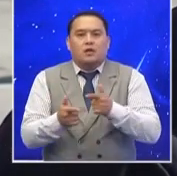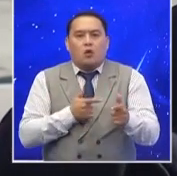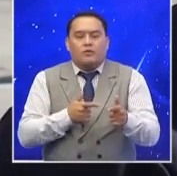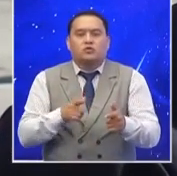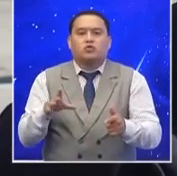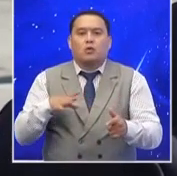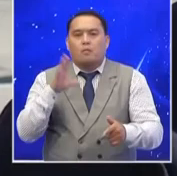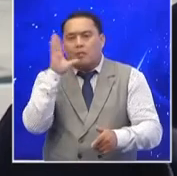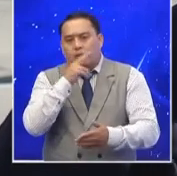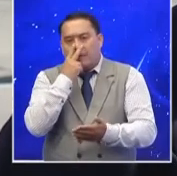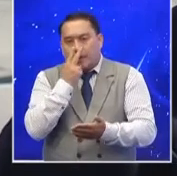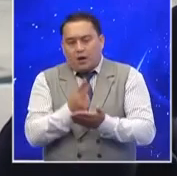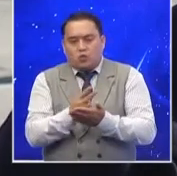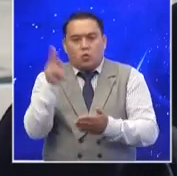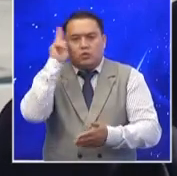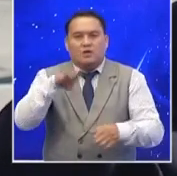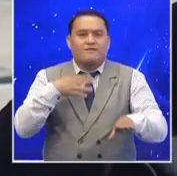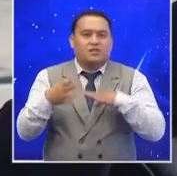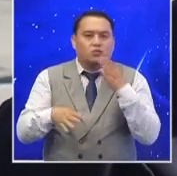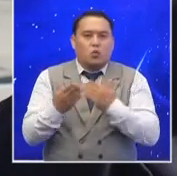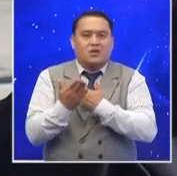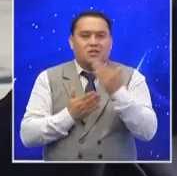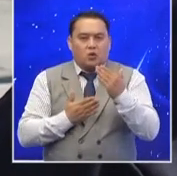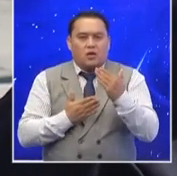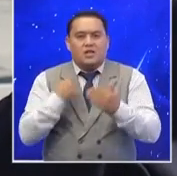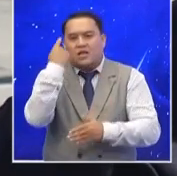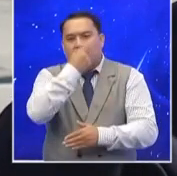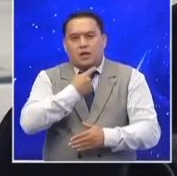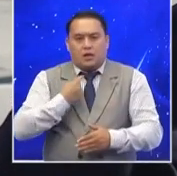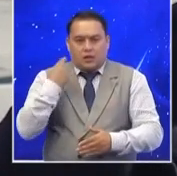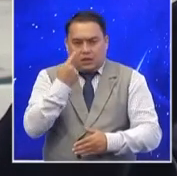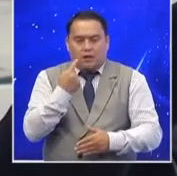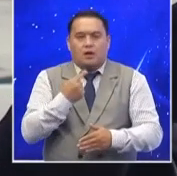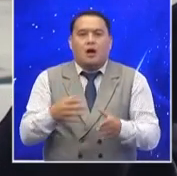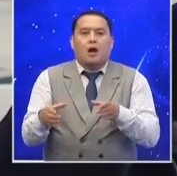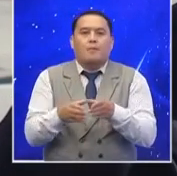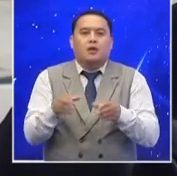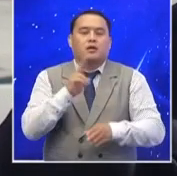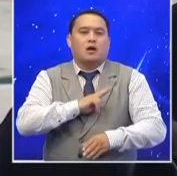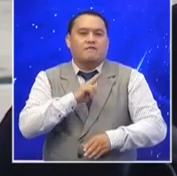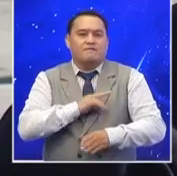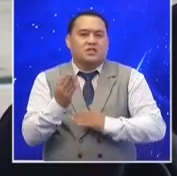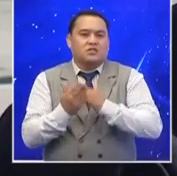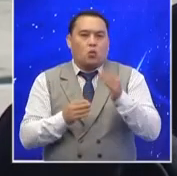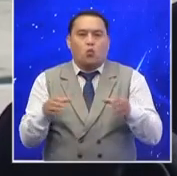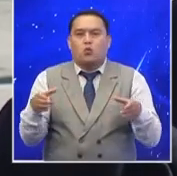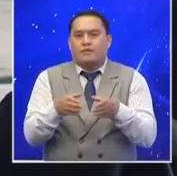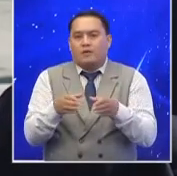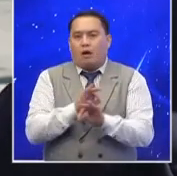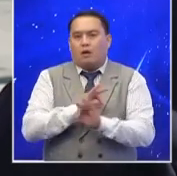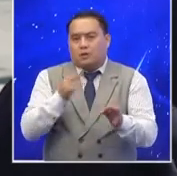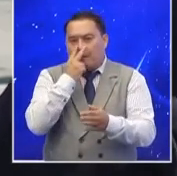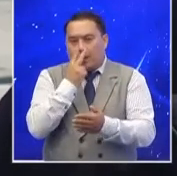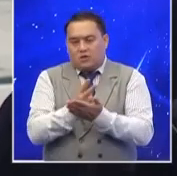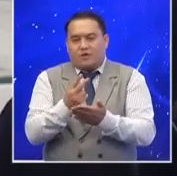благодаря которой смогли показать на учениях высокий результат. Индивидуальные навыки и командная работа на высоком уровне. Пилоты отлично